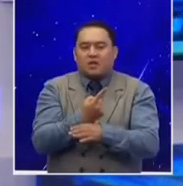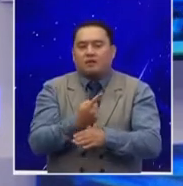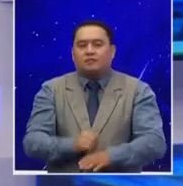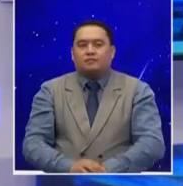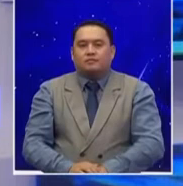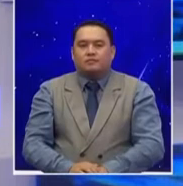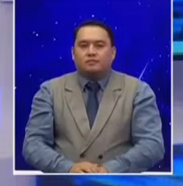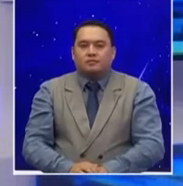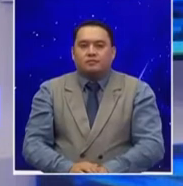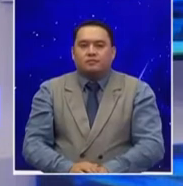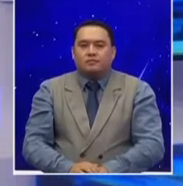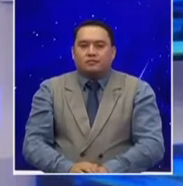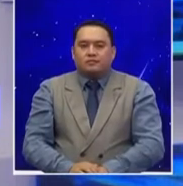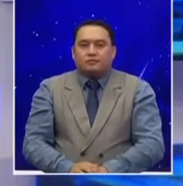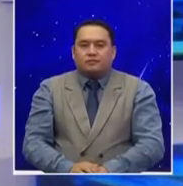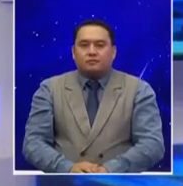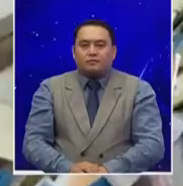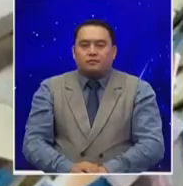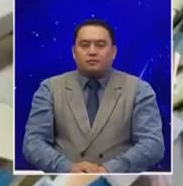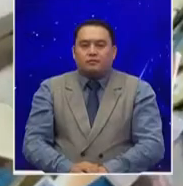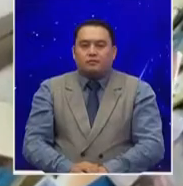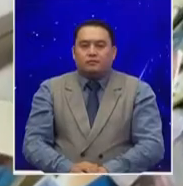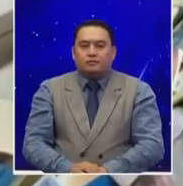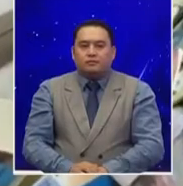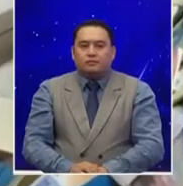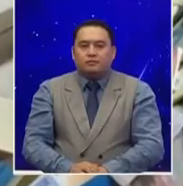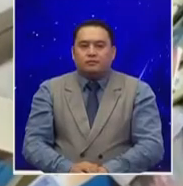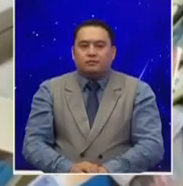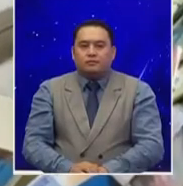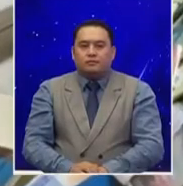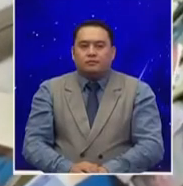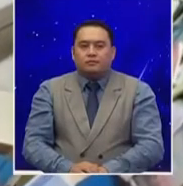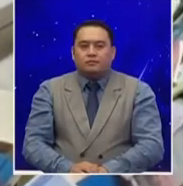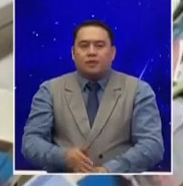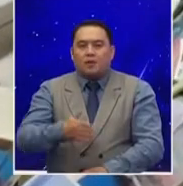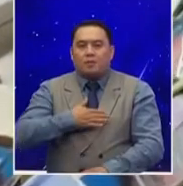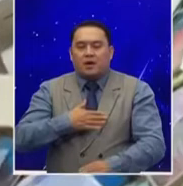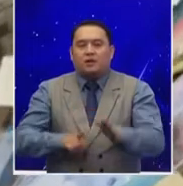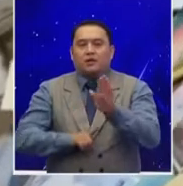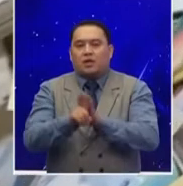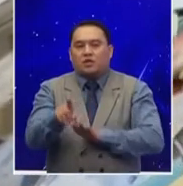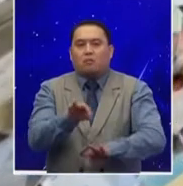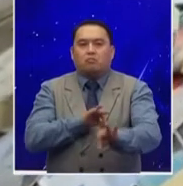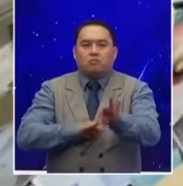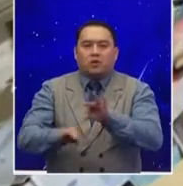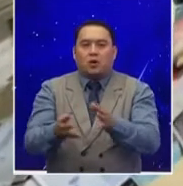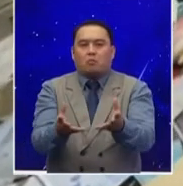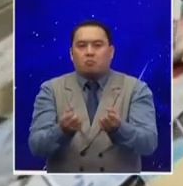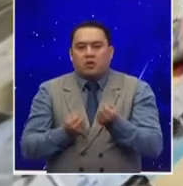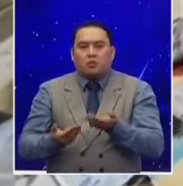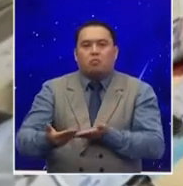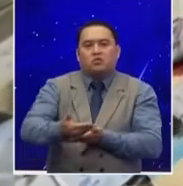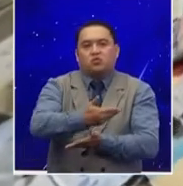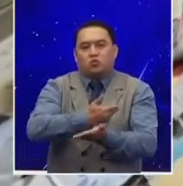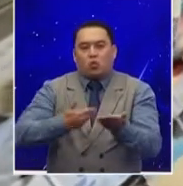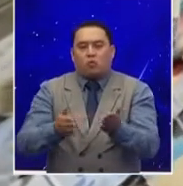Подробности узнаем из материалов сюжета. Дорогие подписчики, мы запустили наш проект по приему макулатуры, и